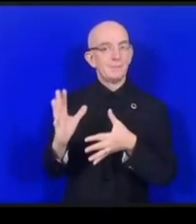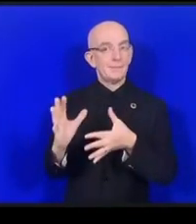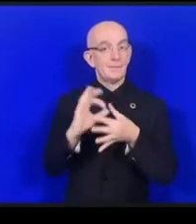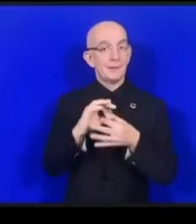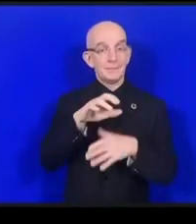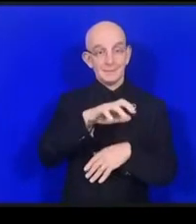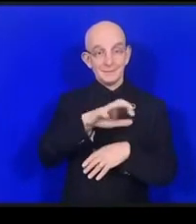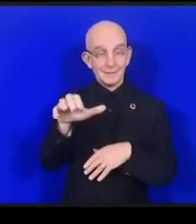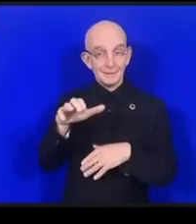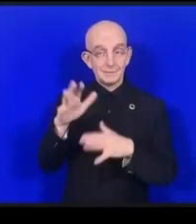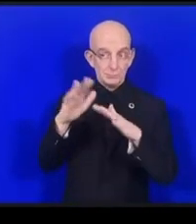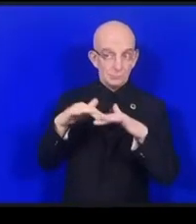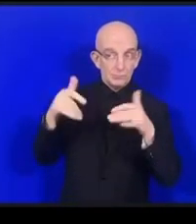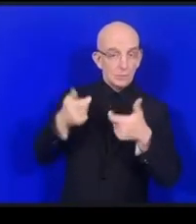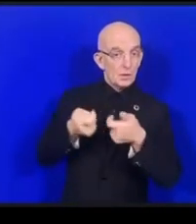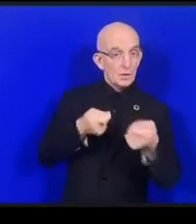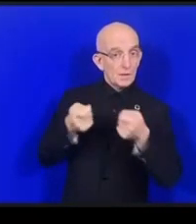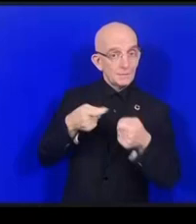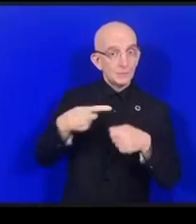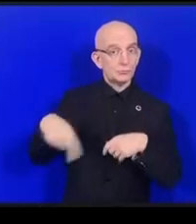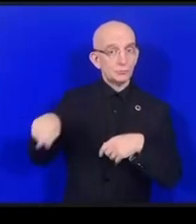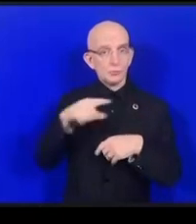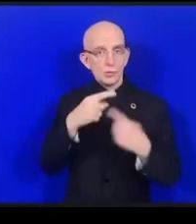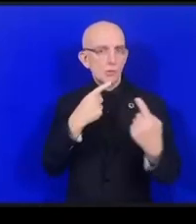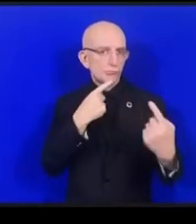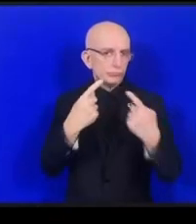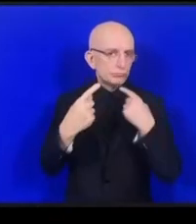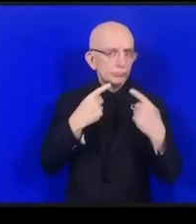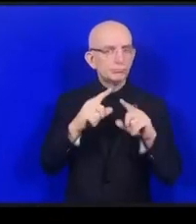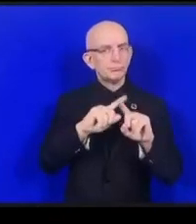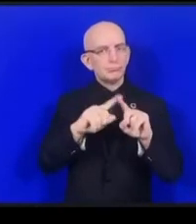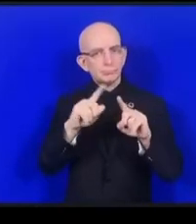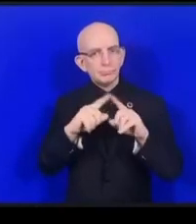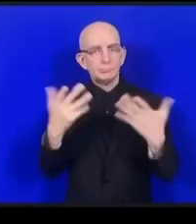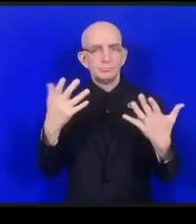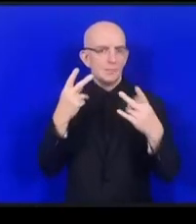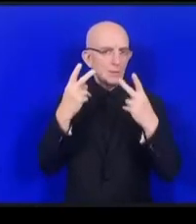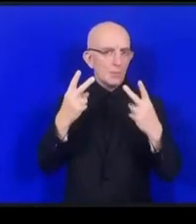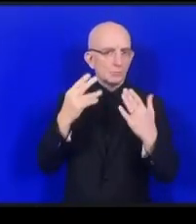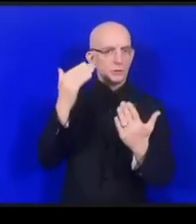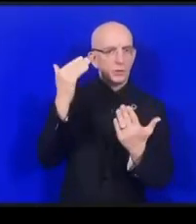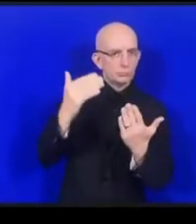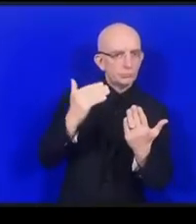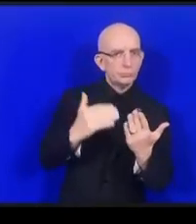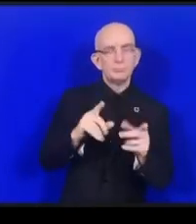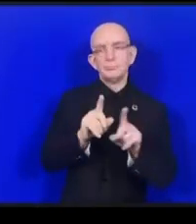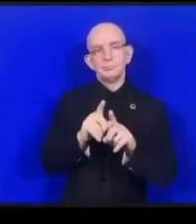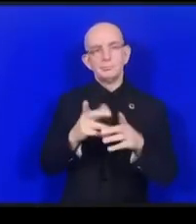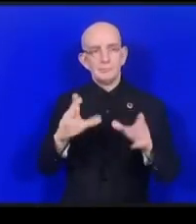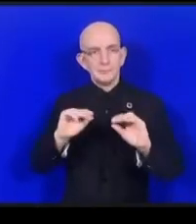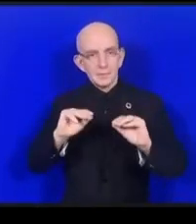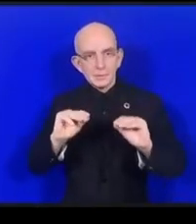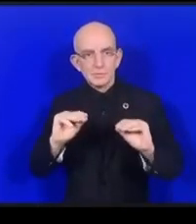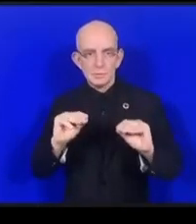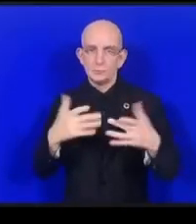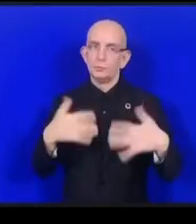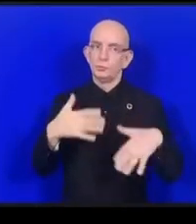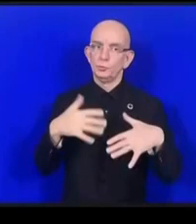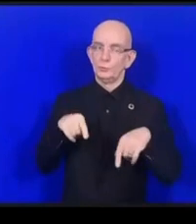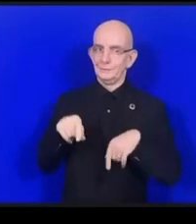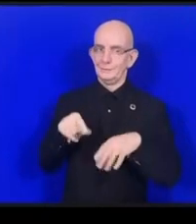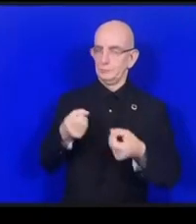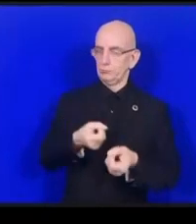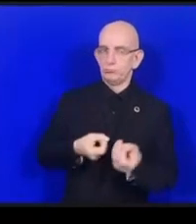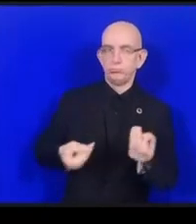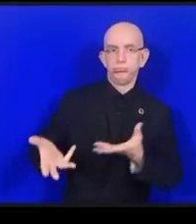быть включены в формулировке закона в соответствующих странах сейчас в нашей коалиции 500 членов